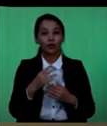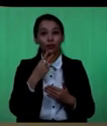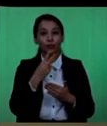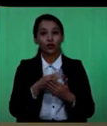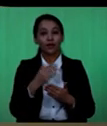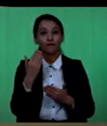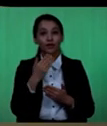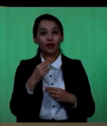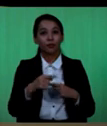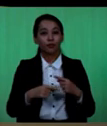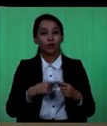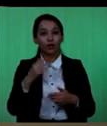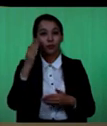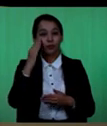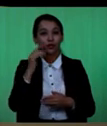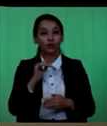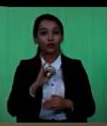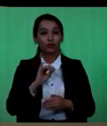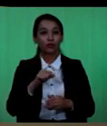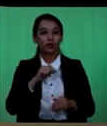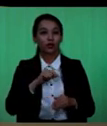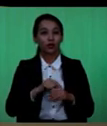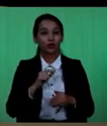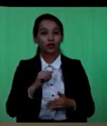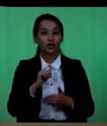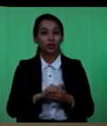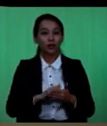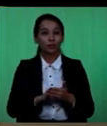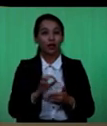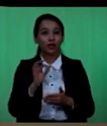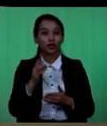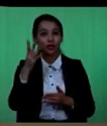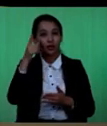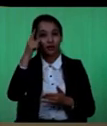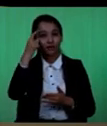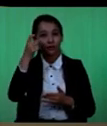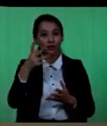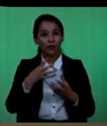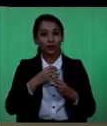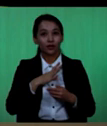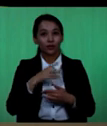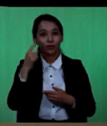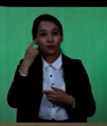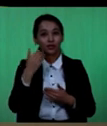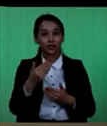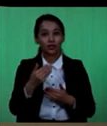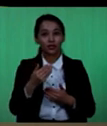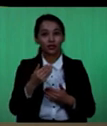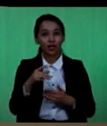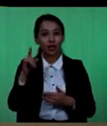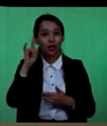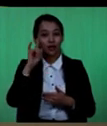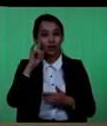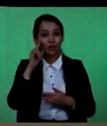film orqali miyaga yomon ta'sir ko'rsatuvchi omillar haqida ma'lumotga ega bo'ldik. O'ylaymanki, siz bunday